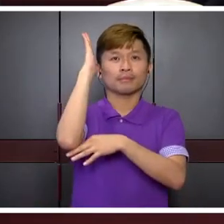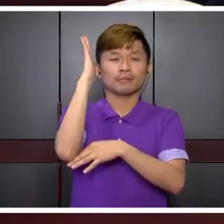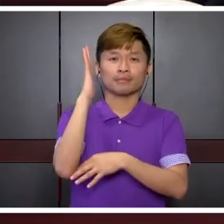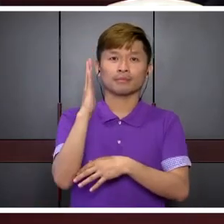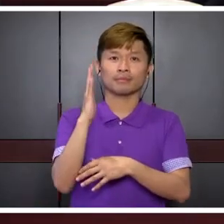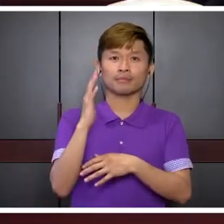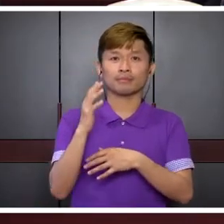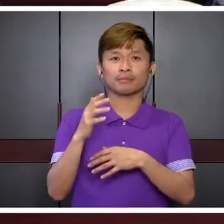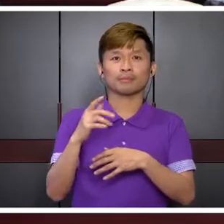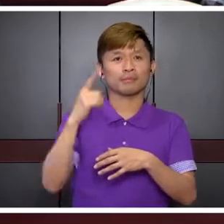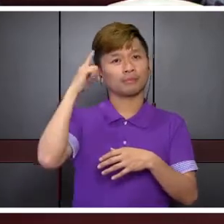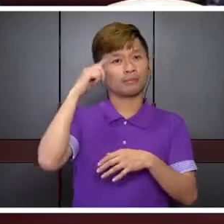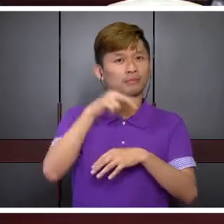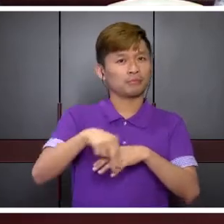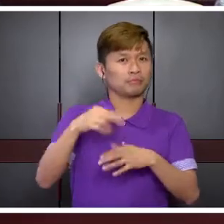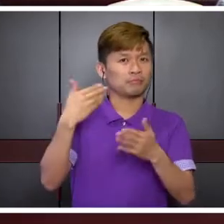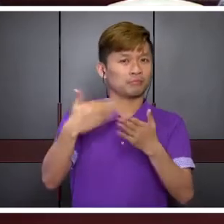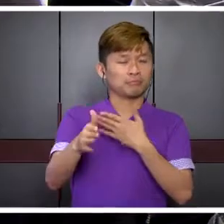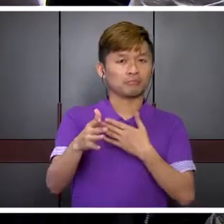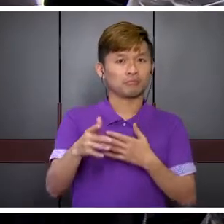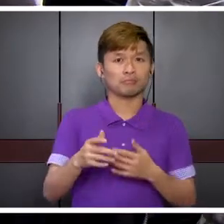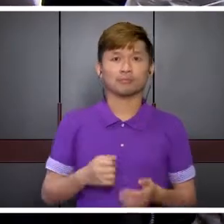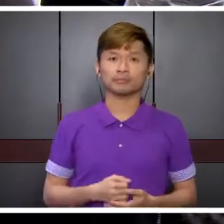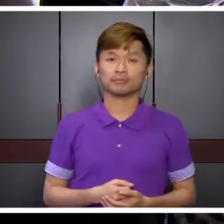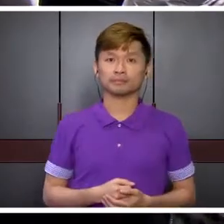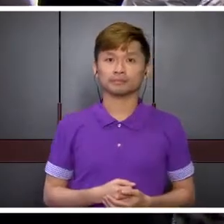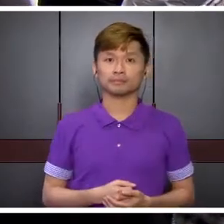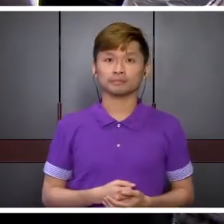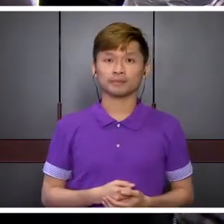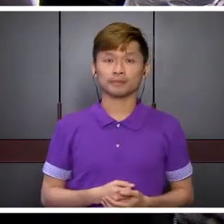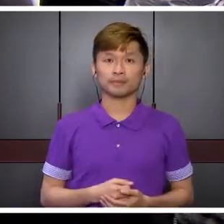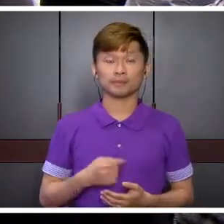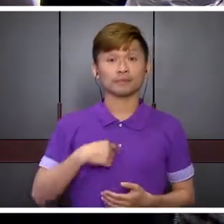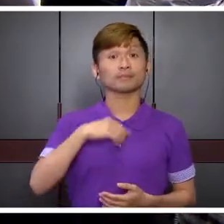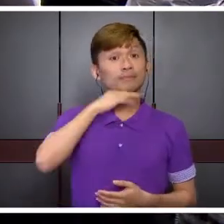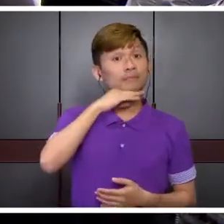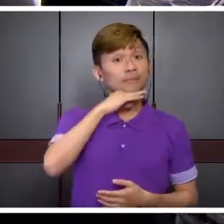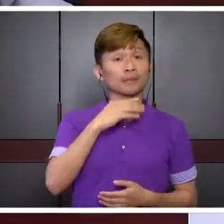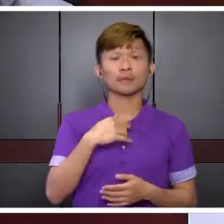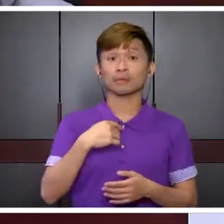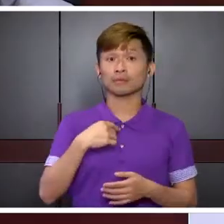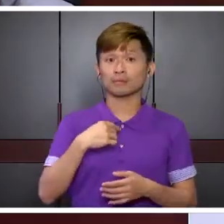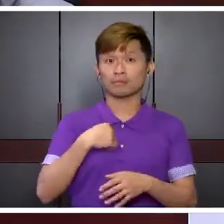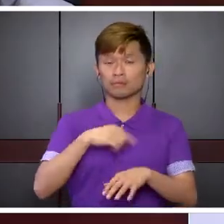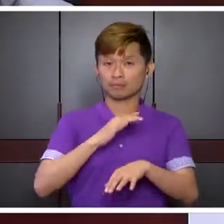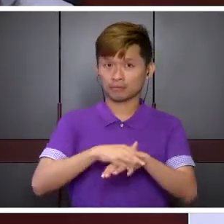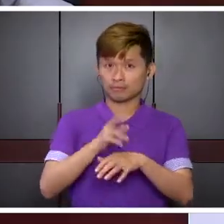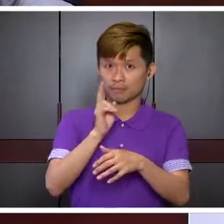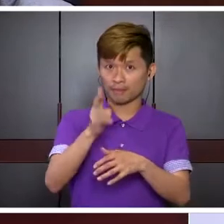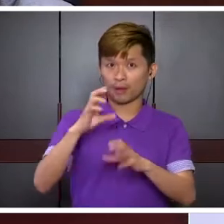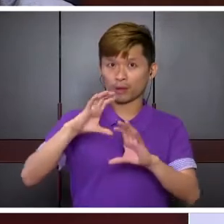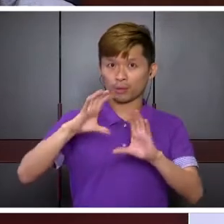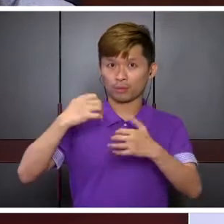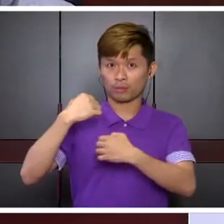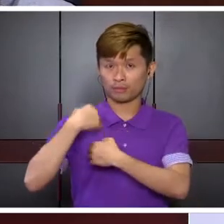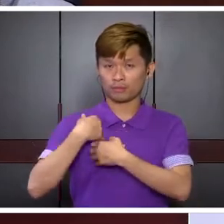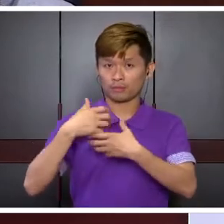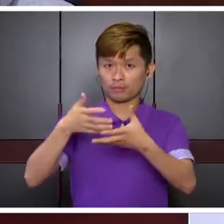妄为的政策做法。报告完毕。 好，谢谢。我想等一下我也会请这个国防部